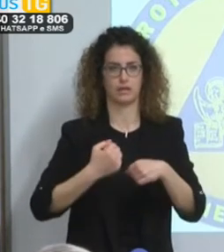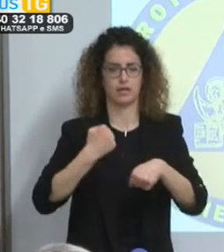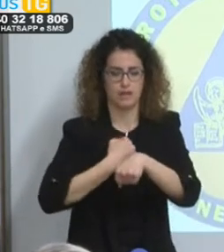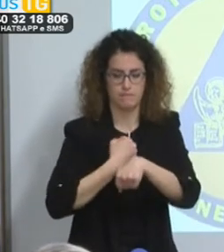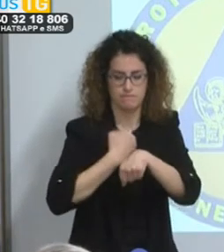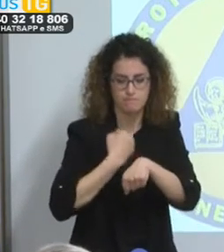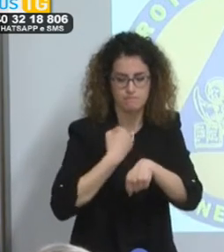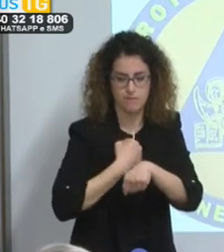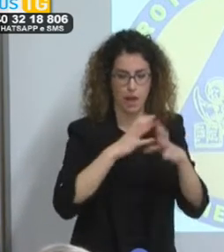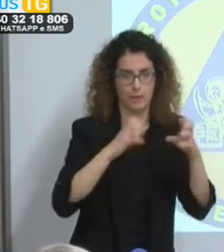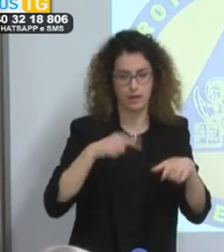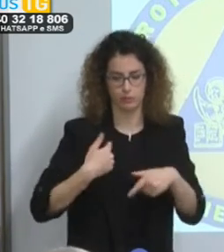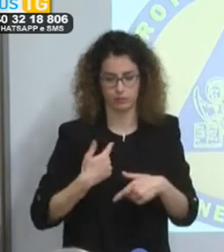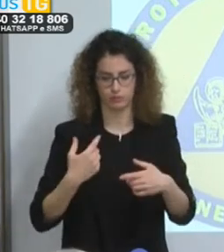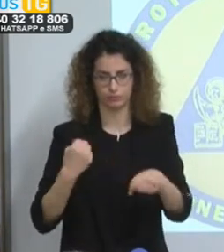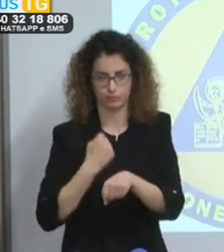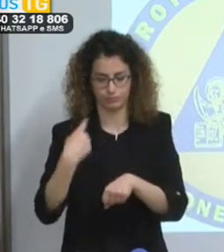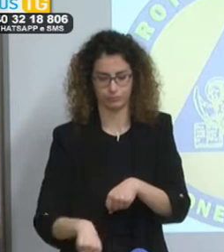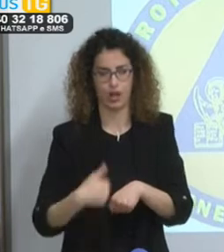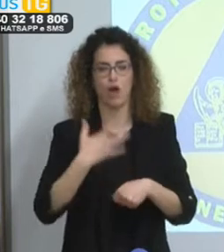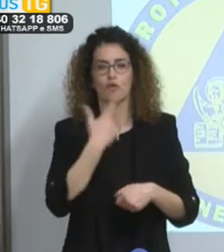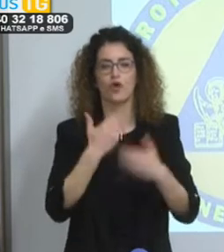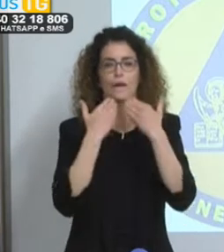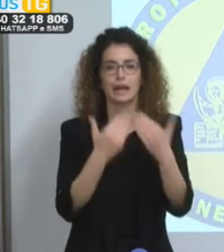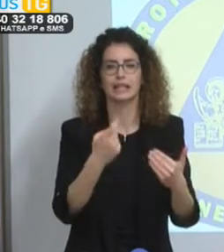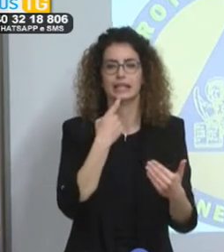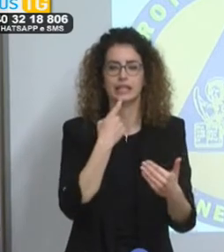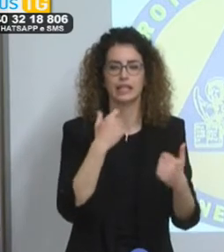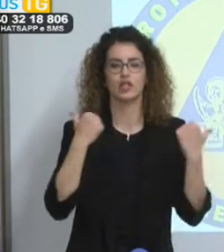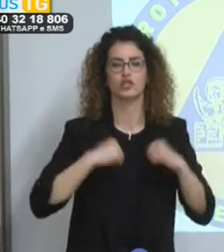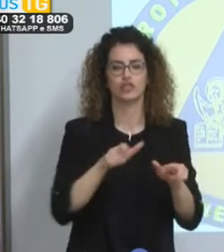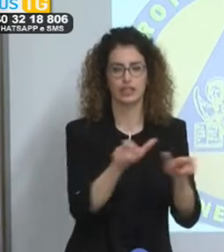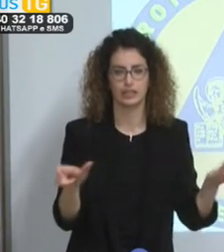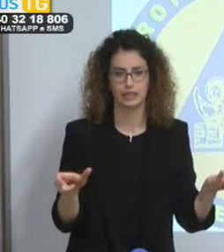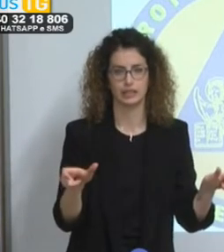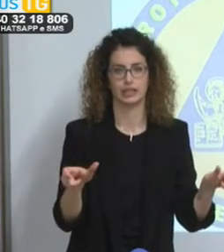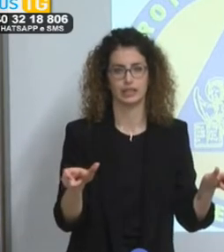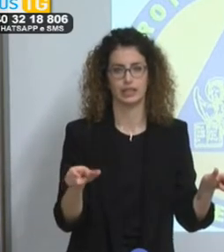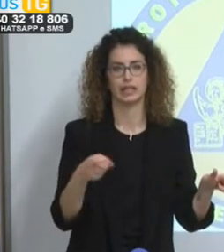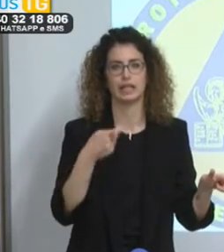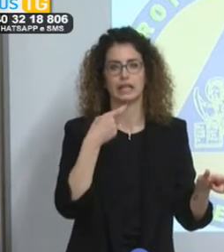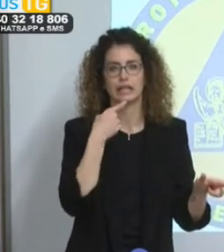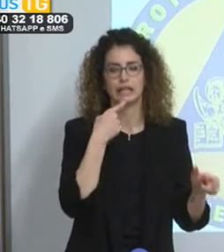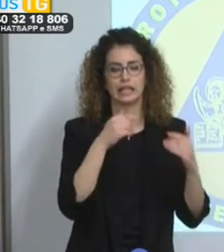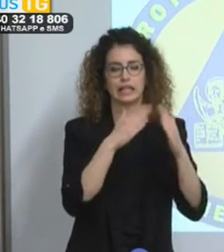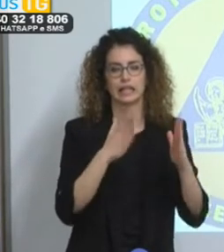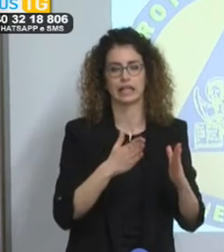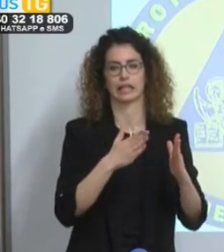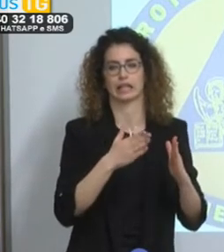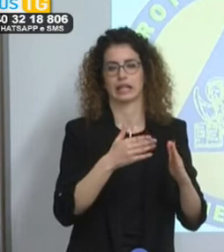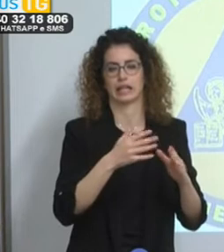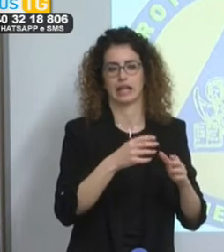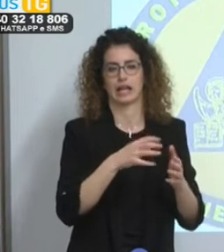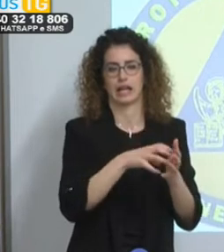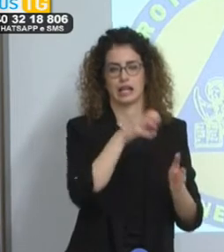all'impresa, e voglio anche ringraziare i cittadini, in particolar modo gli espropriati. Ecco, voglio ricordarvi